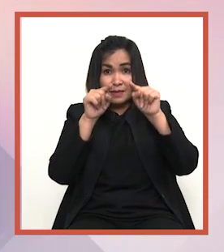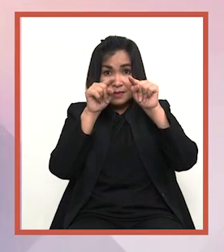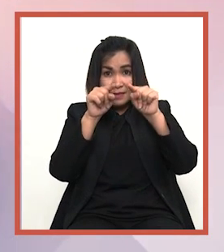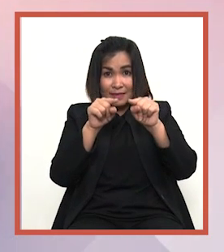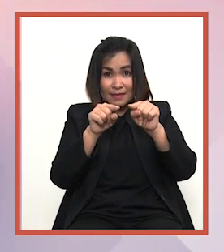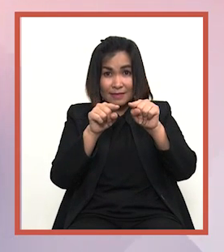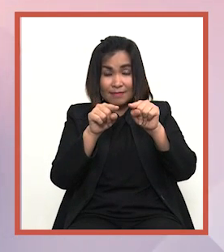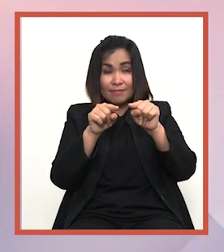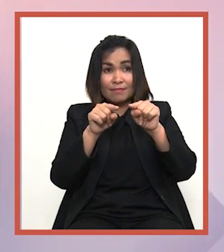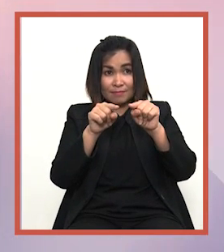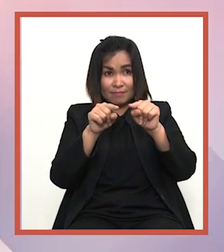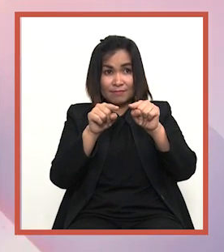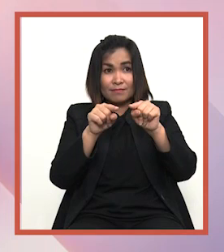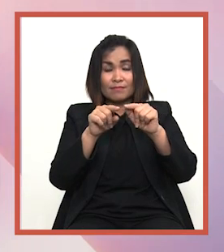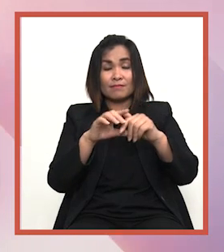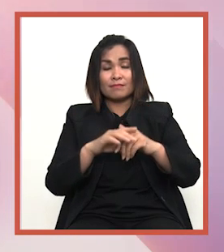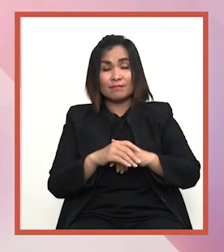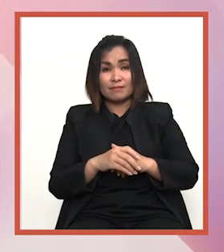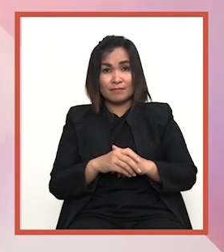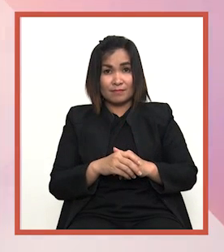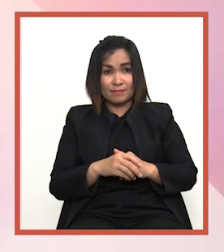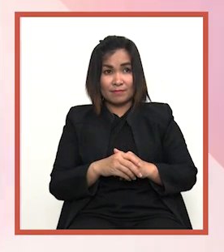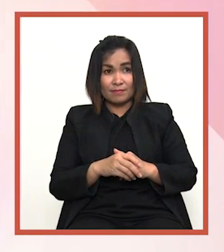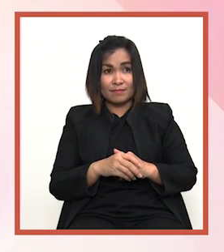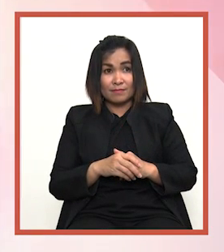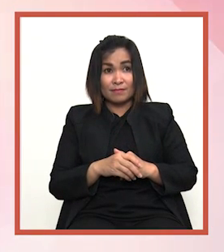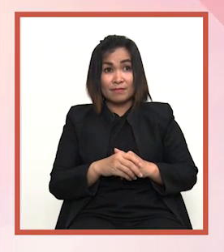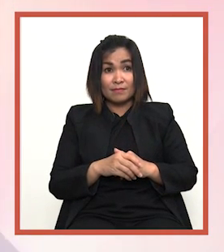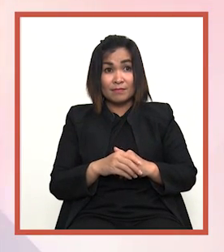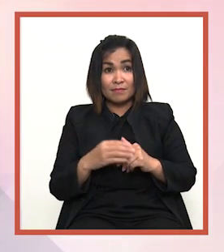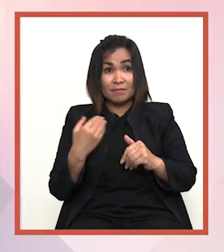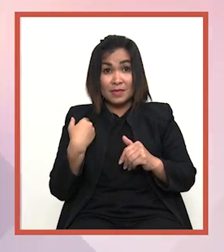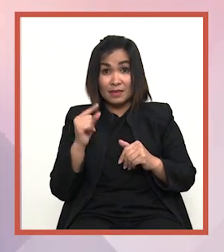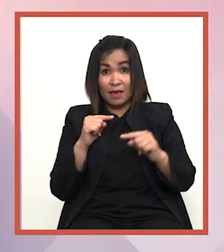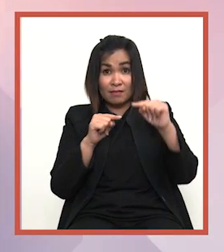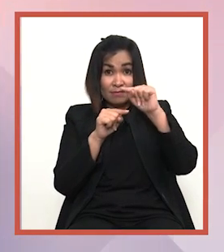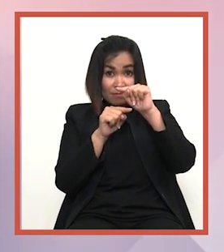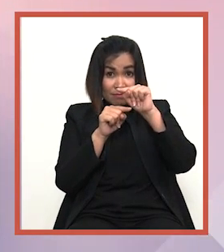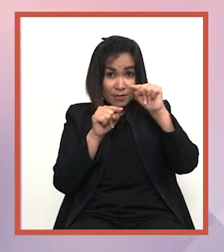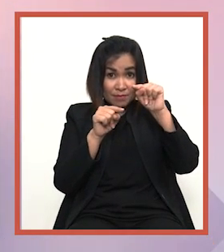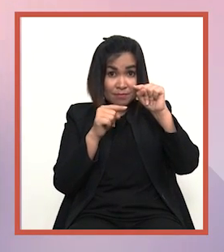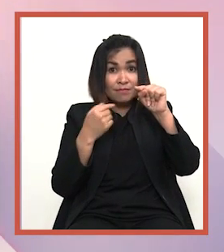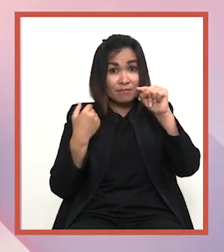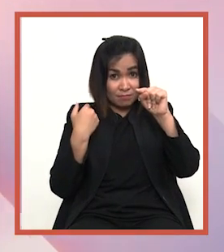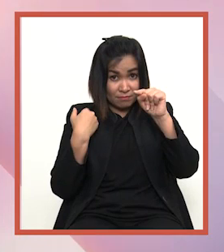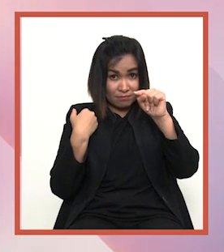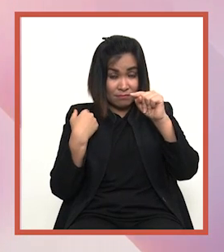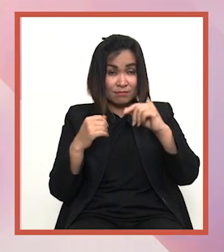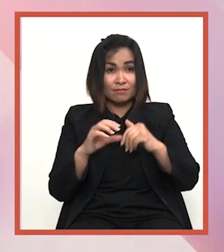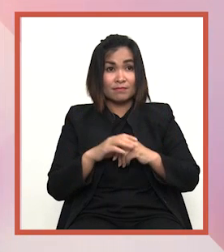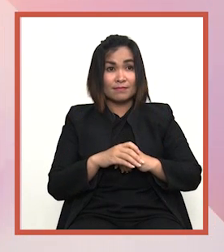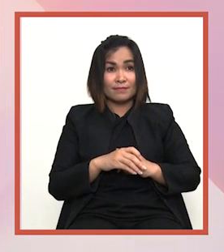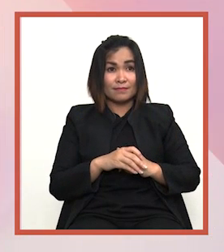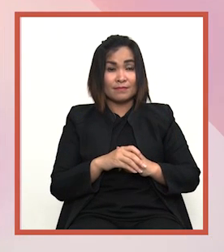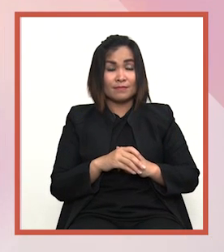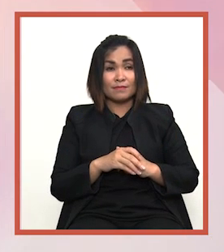ออกจากวงกลมทั้ง2ด้านในแนวนอนนะครับแล้วก็จะมีขีดในแนวตั้งนะครับภายในวงกลมอยู่2ขีดนะครับ